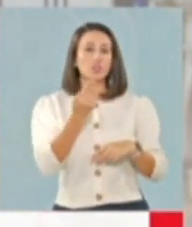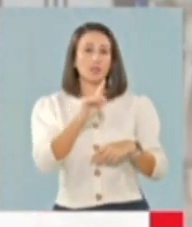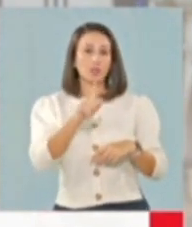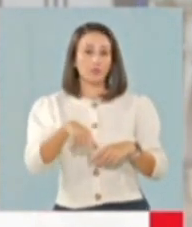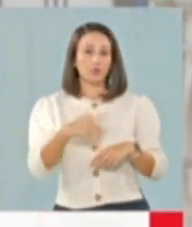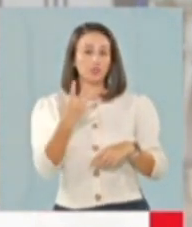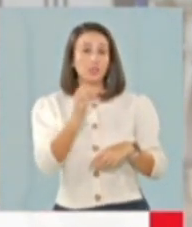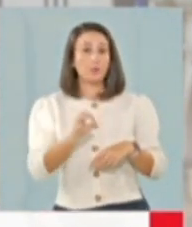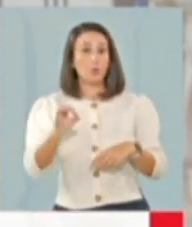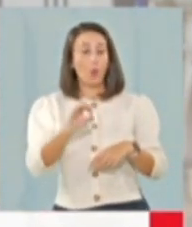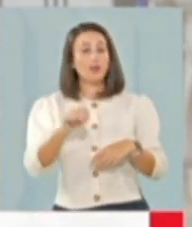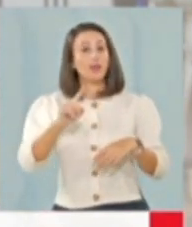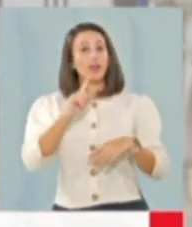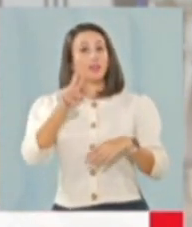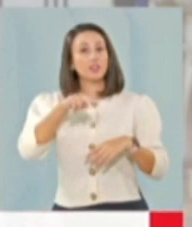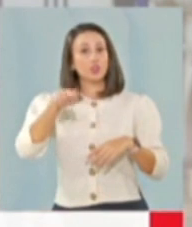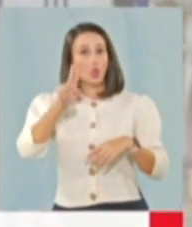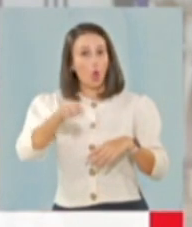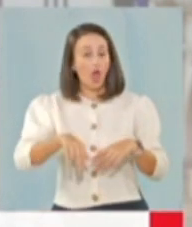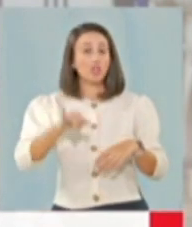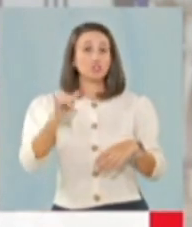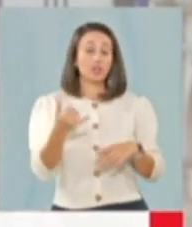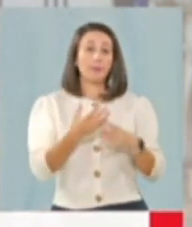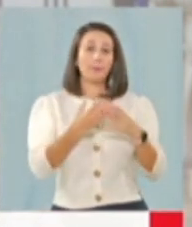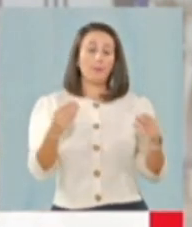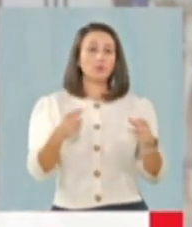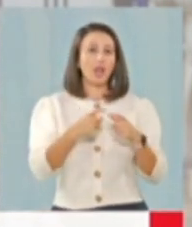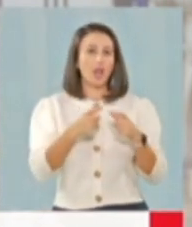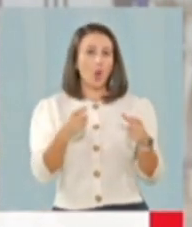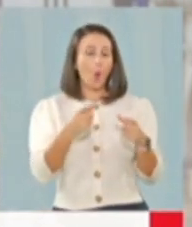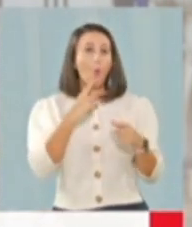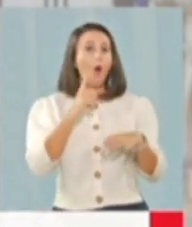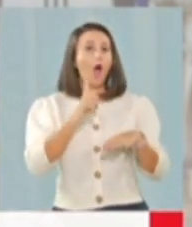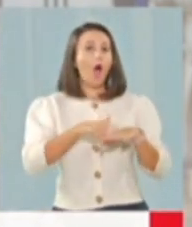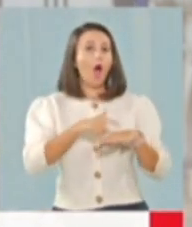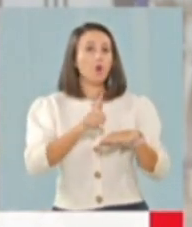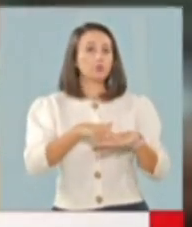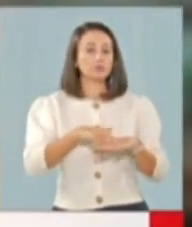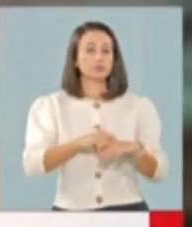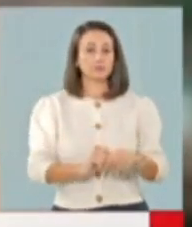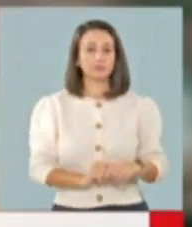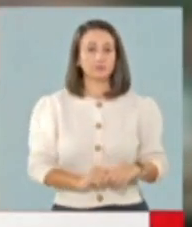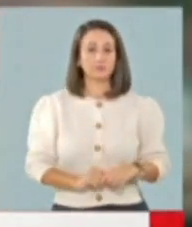6,5 milioane de dolari și mai multe lingouri de aur.